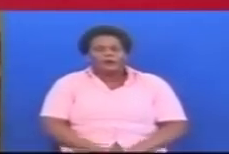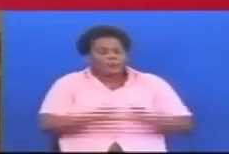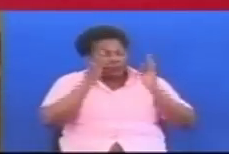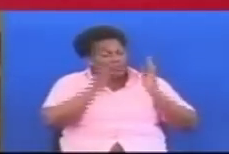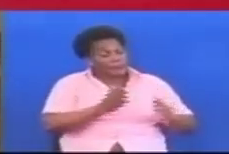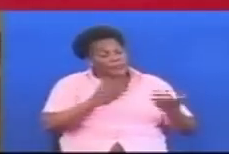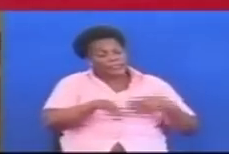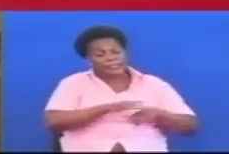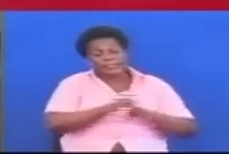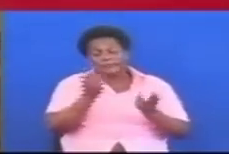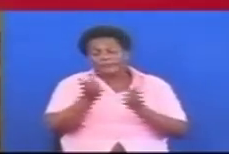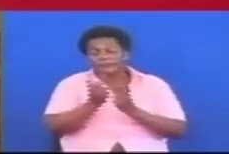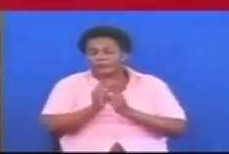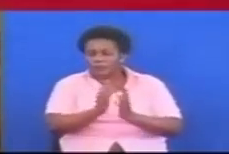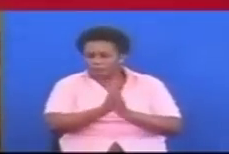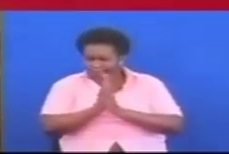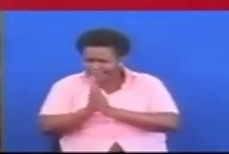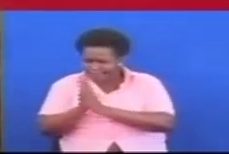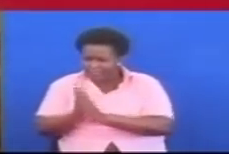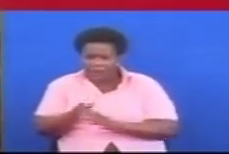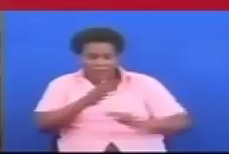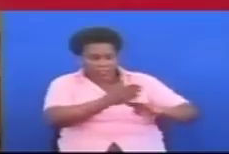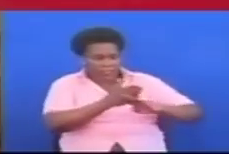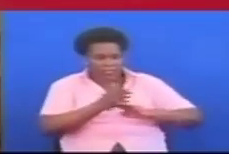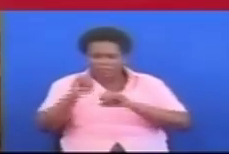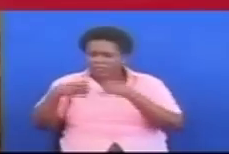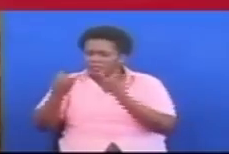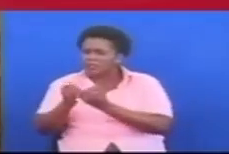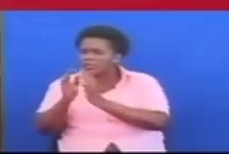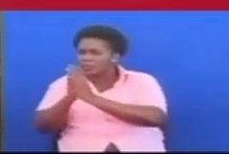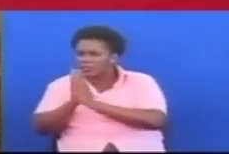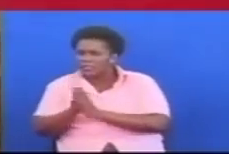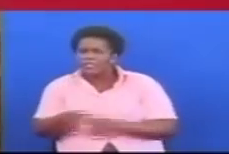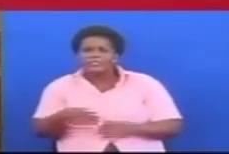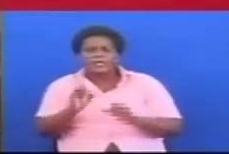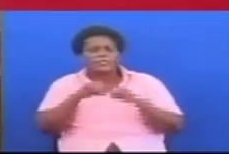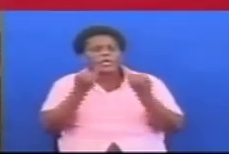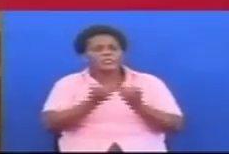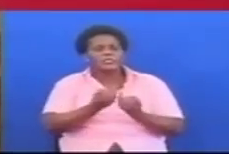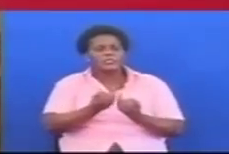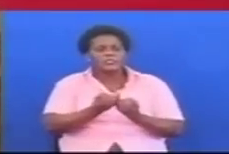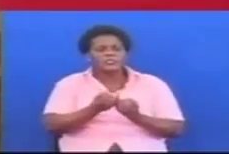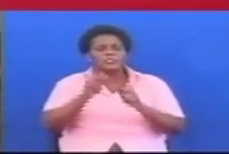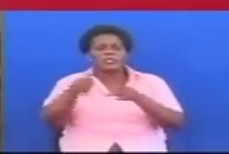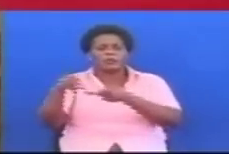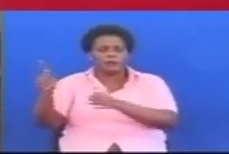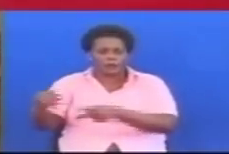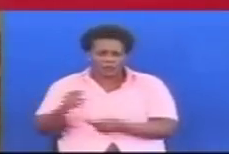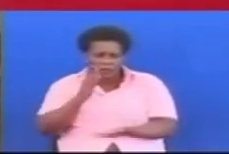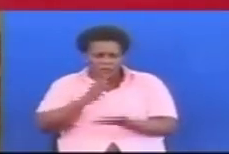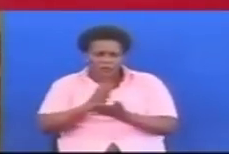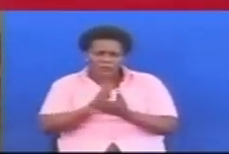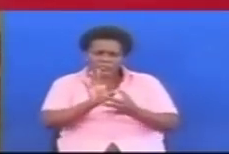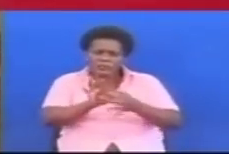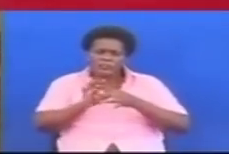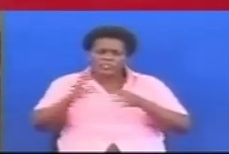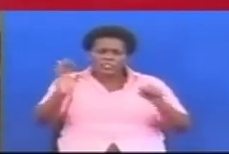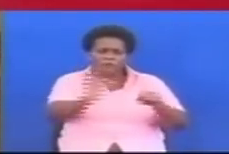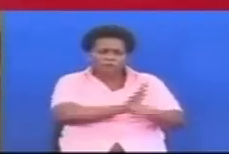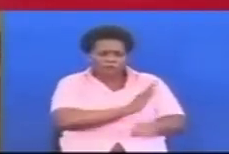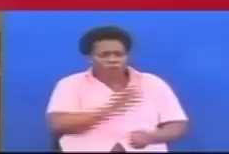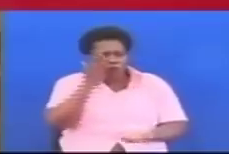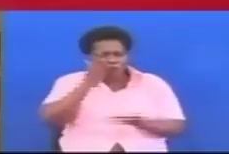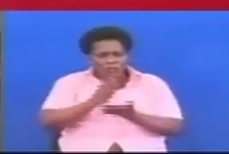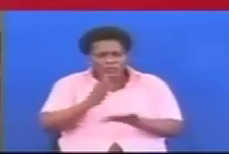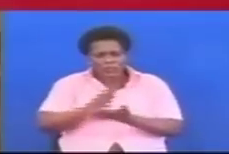sana mashirika na taasisi za dini na taasisi zisizo za kiserikali zinazoshiriki kwa ukamilifu katika